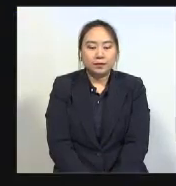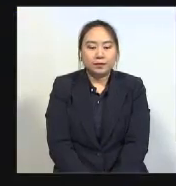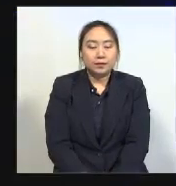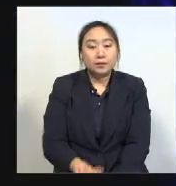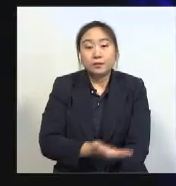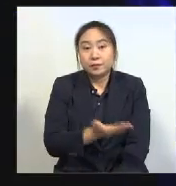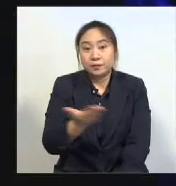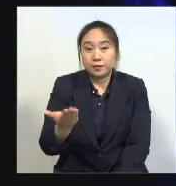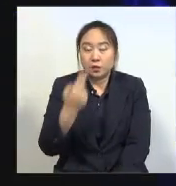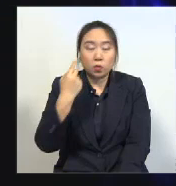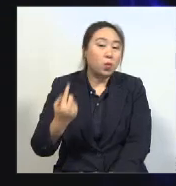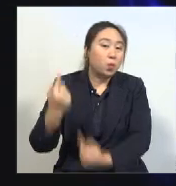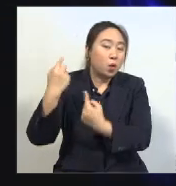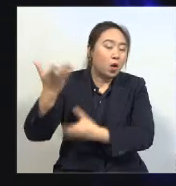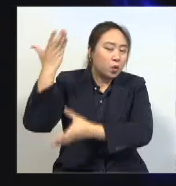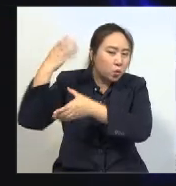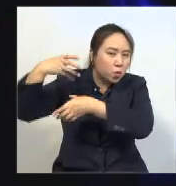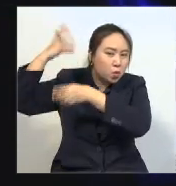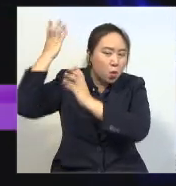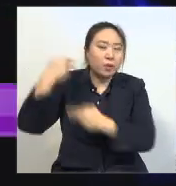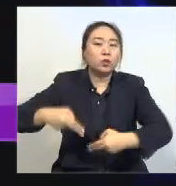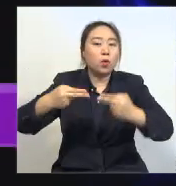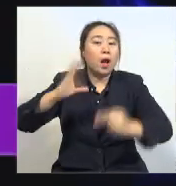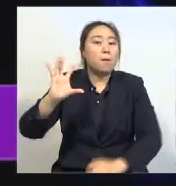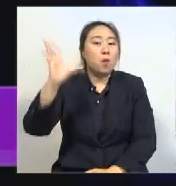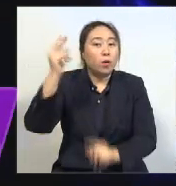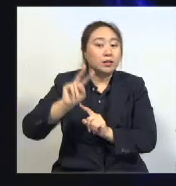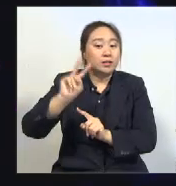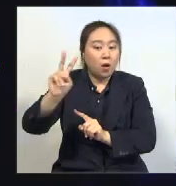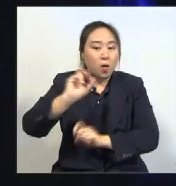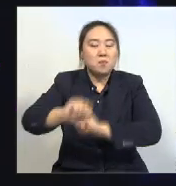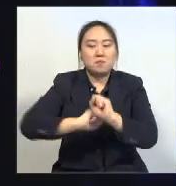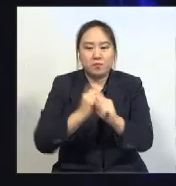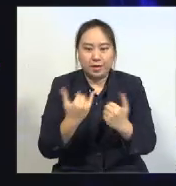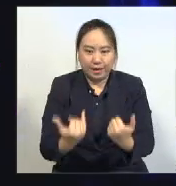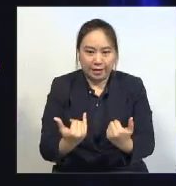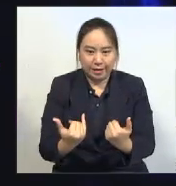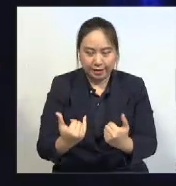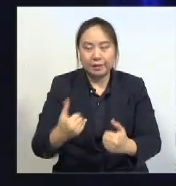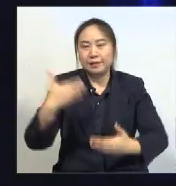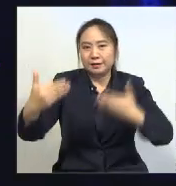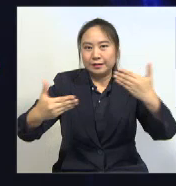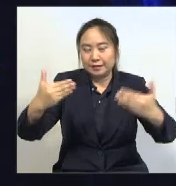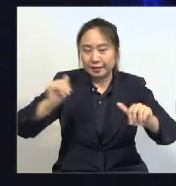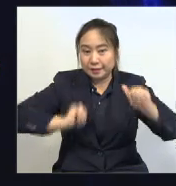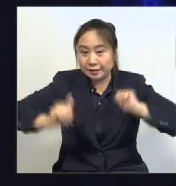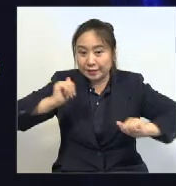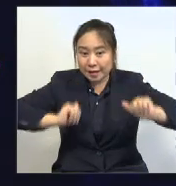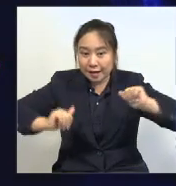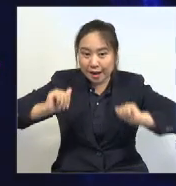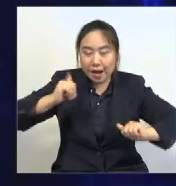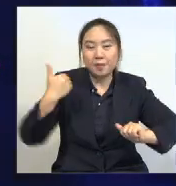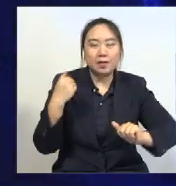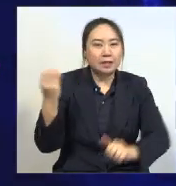พาท่านผู้ชมย้อนรอยอดีตสมัยสงครามโลกครั้งที่2ปีนี้ใช้รูปแบบจินตภาพประกอบการแสดงแสงเสียงมีเอฟเฟกต์